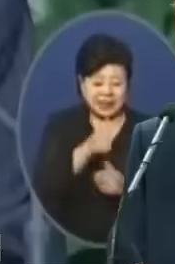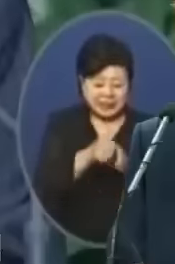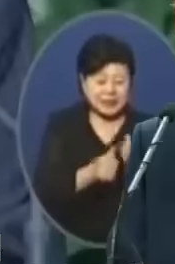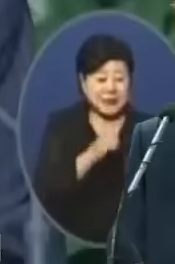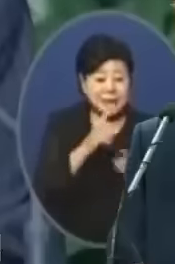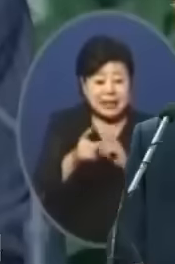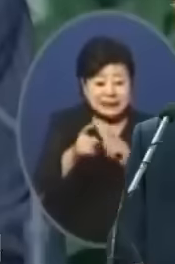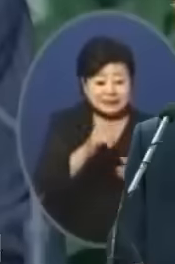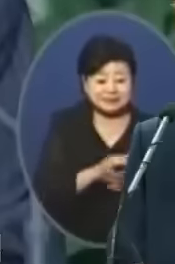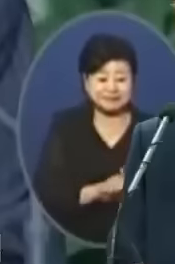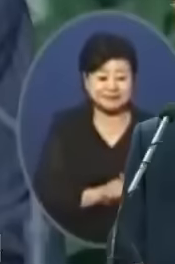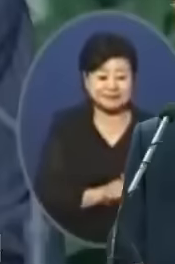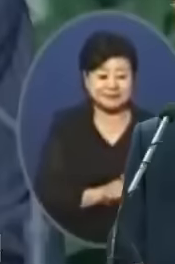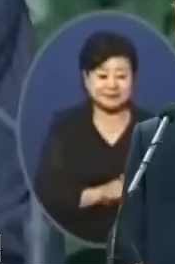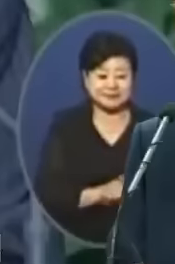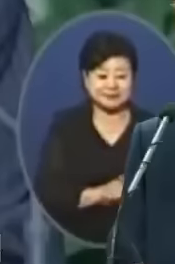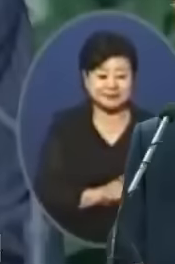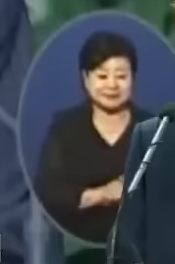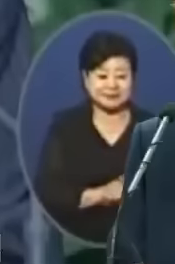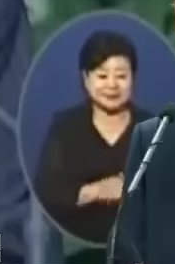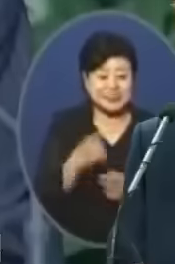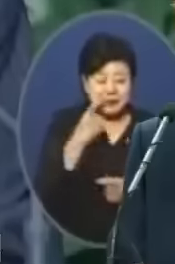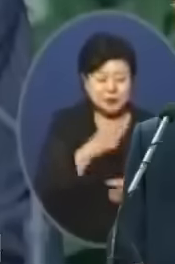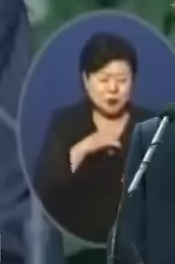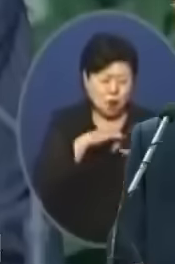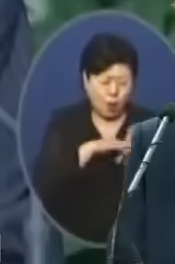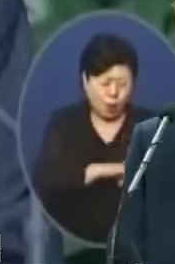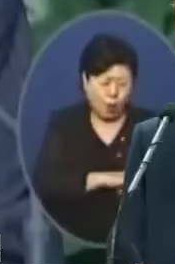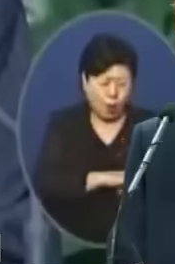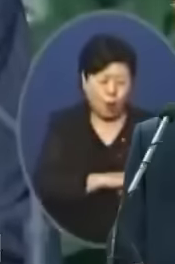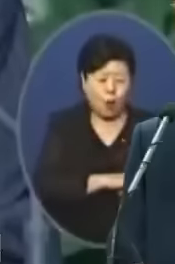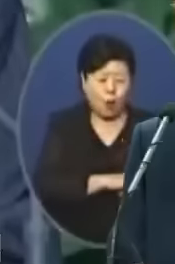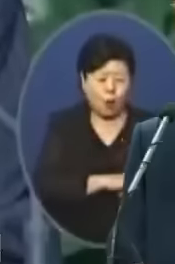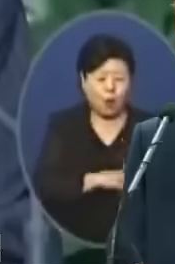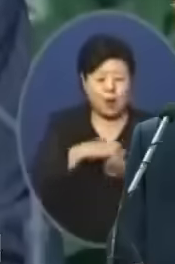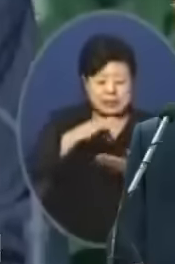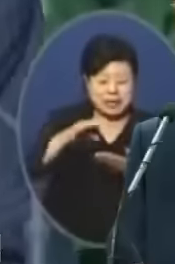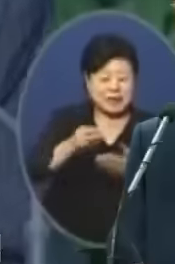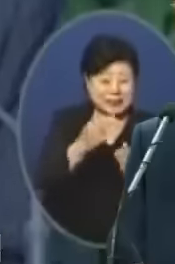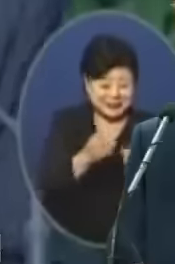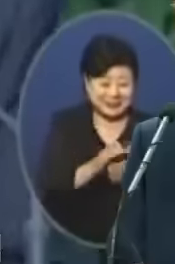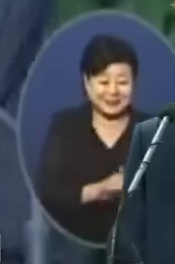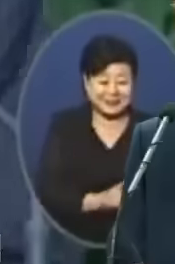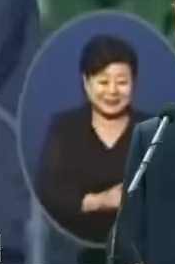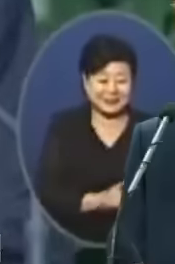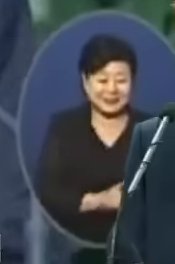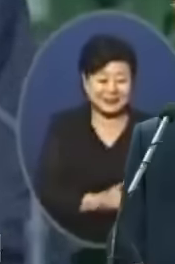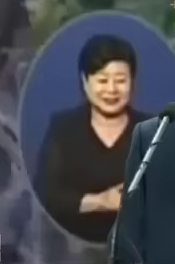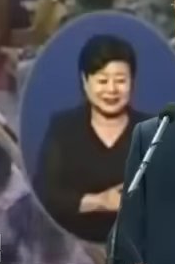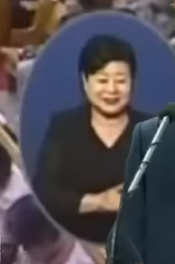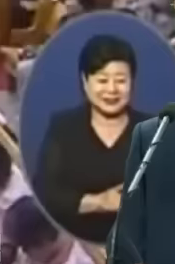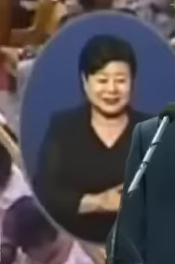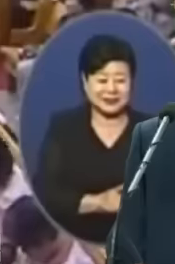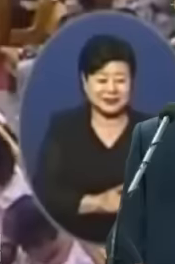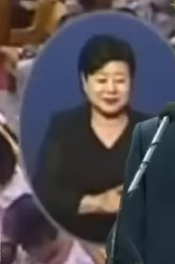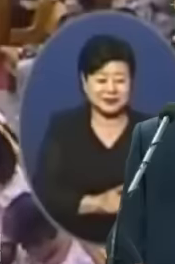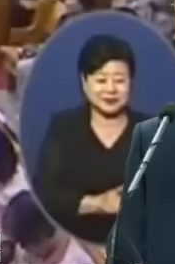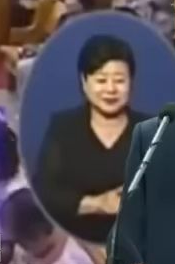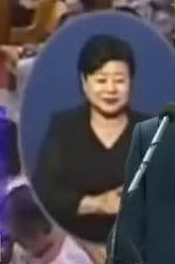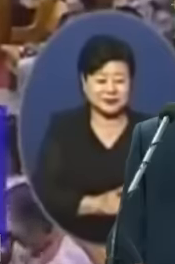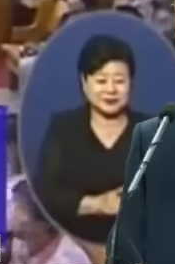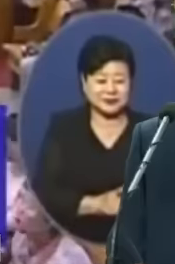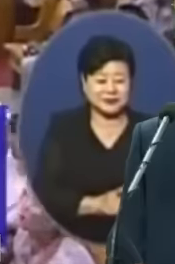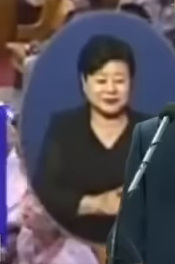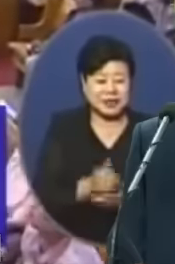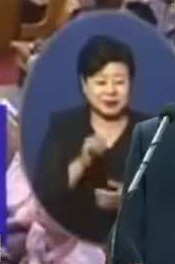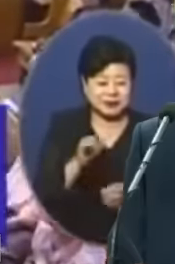하나님의 말씀을 여러분께서 입술로 꼭 사용하십시오. 히브리서 13장 5절로 8절 우리 다 같이